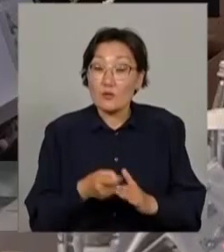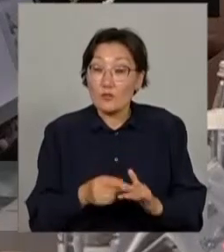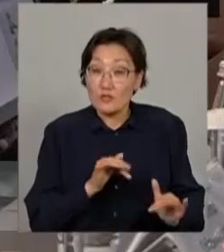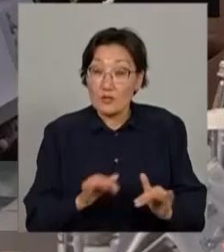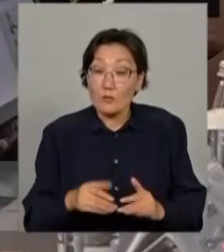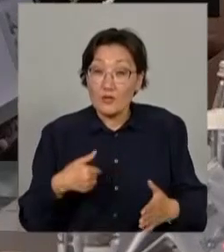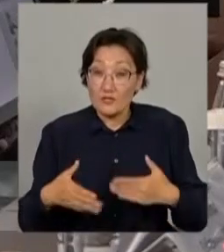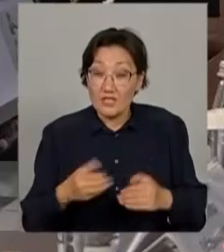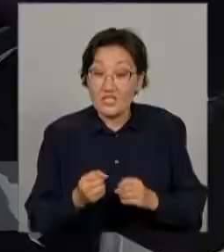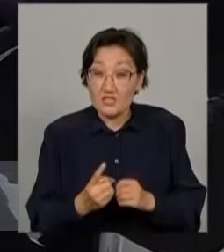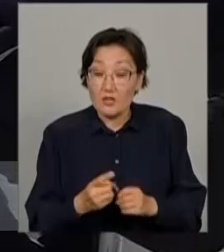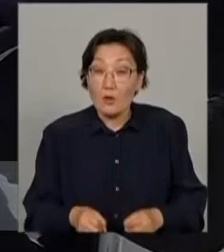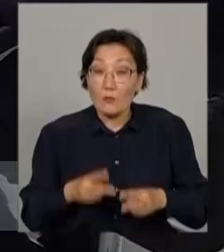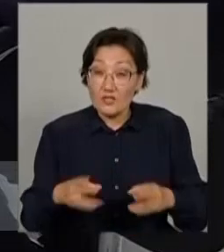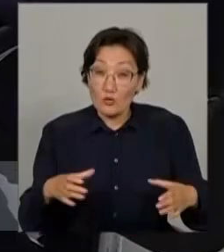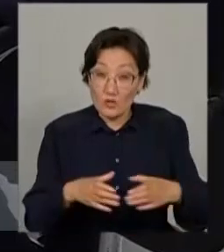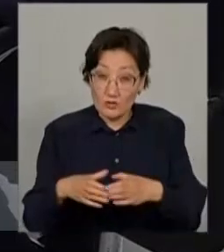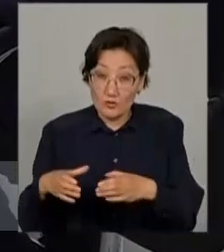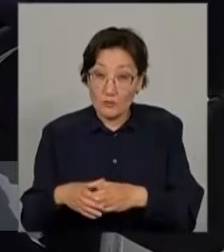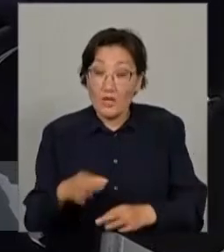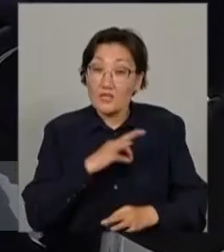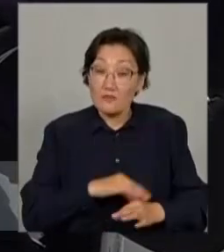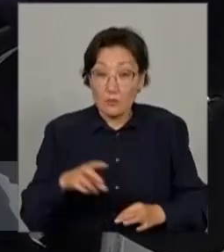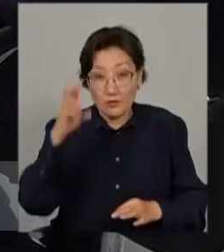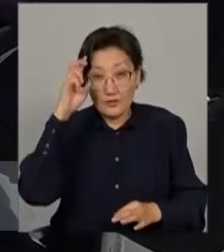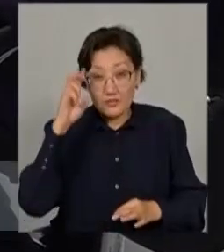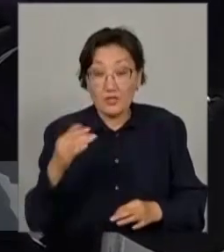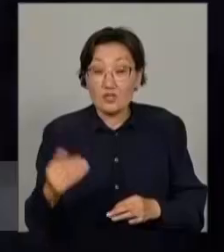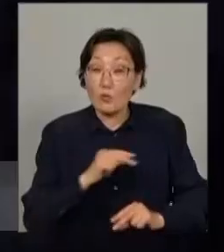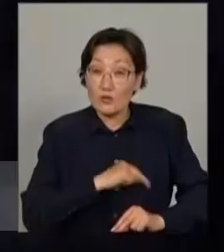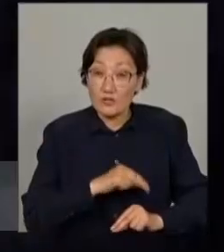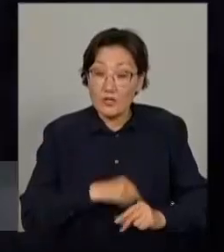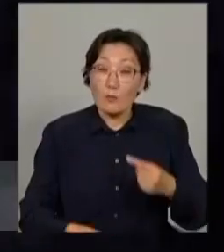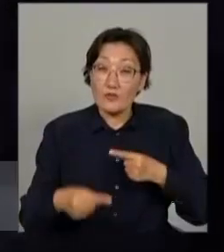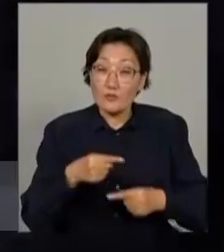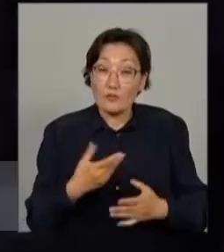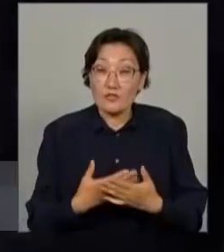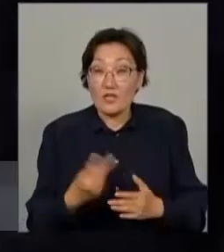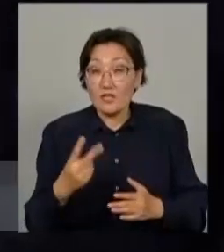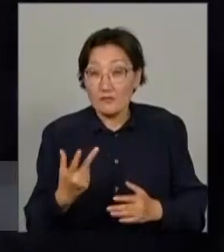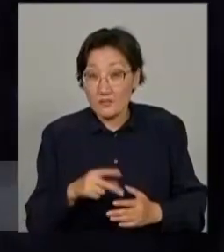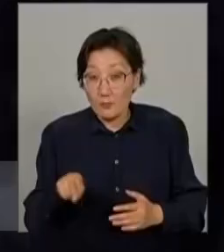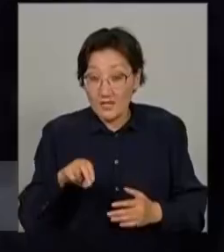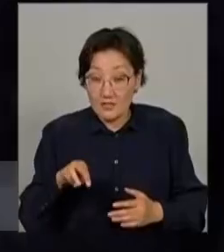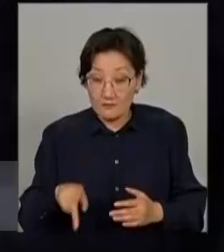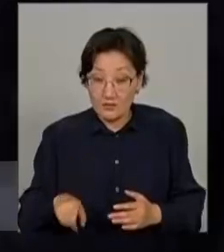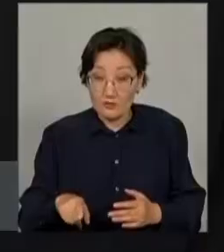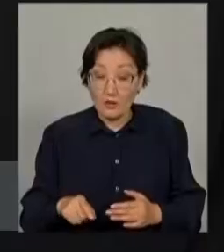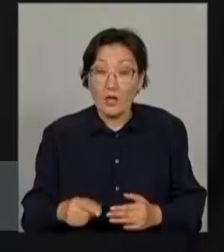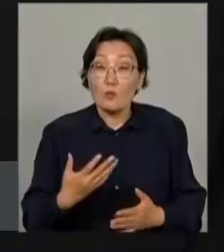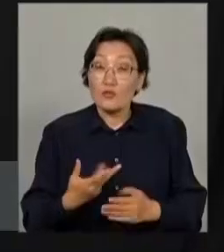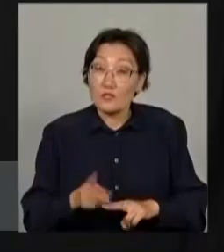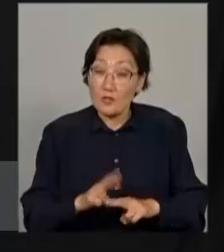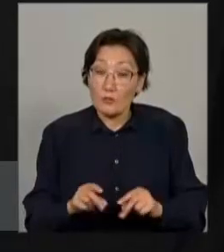в отношении 11 преступных групп. В доход государства от их деятельности возмещено почти 23 миллиарда тенге. Помимо